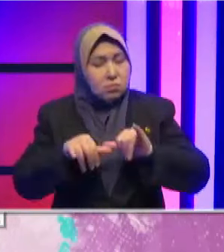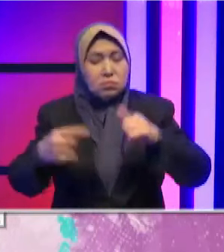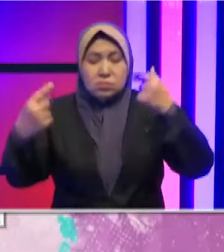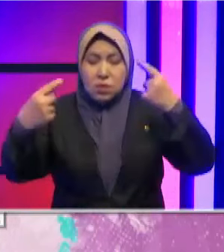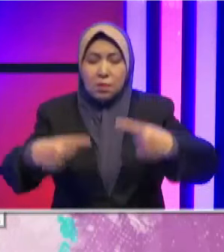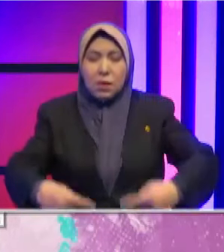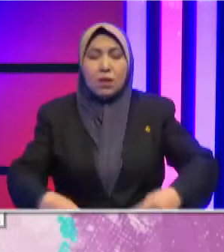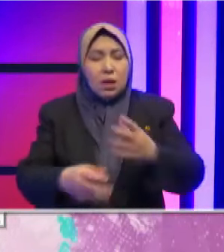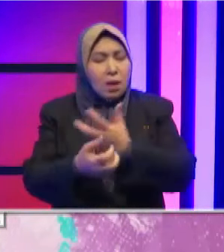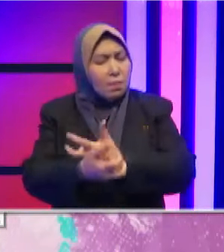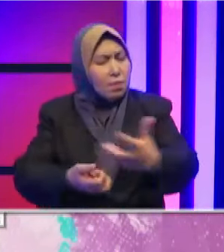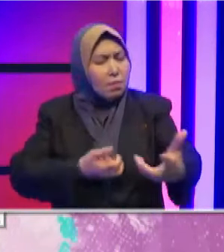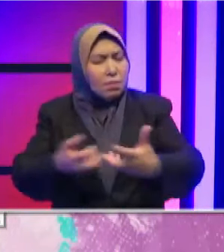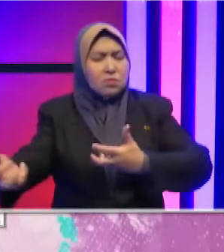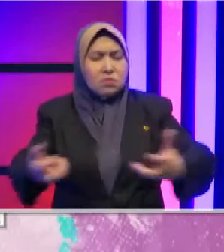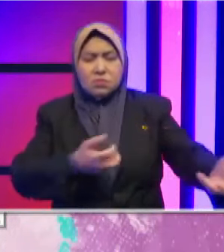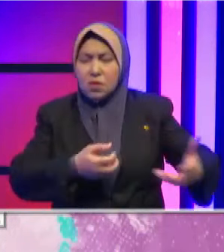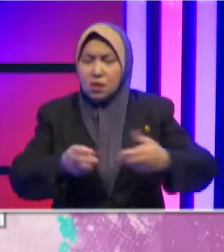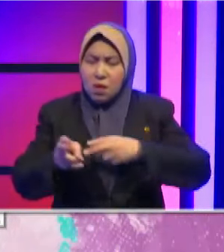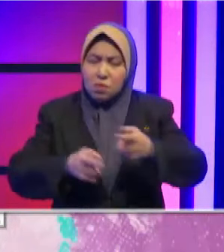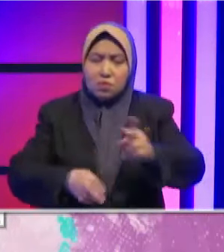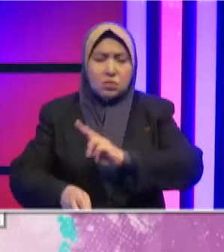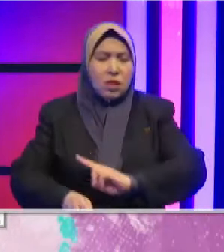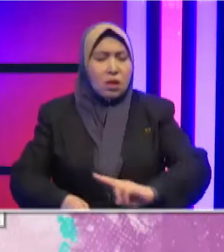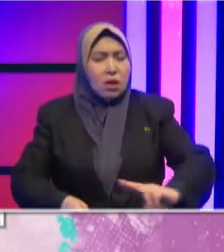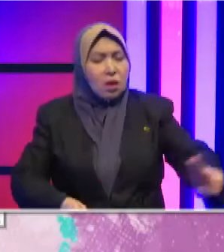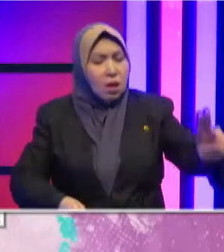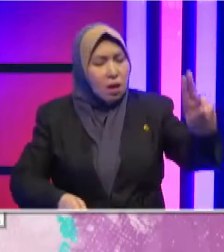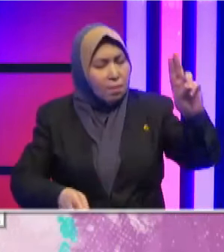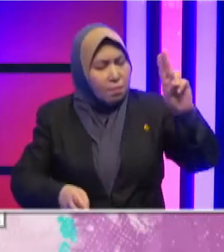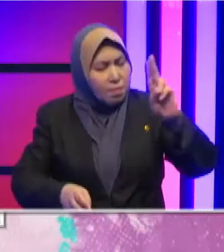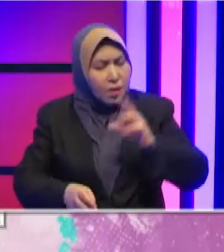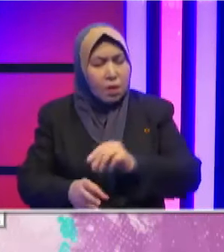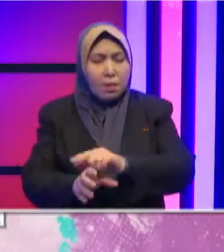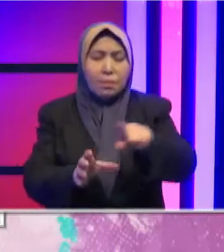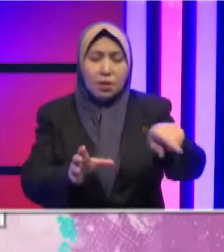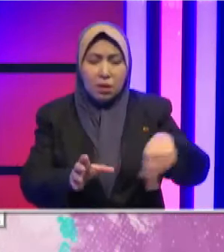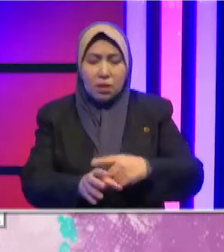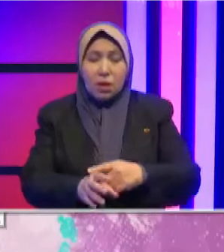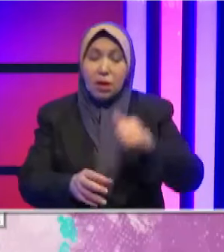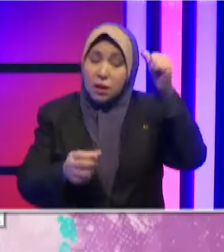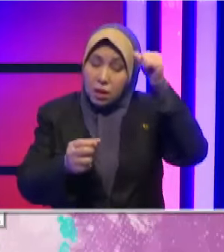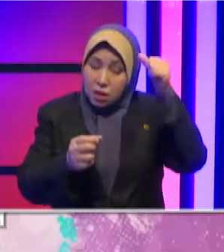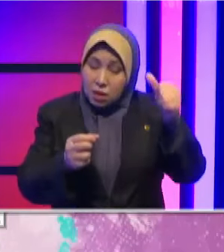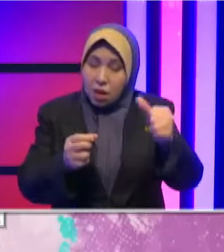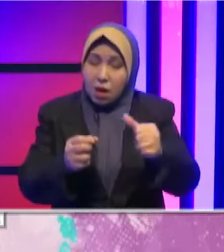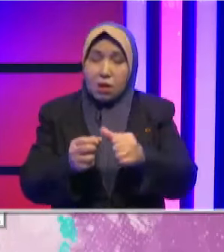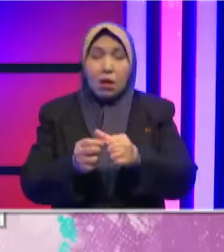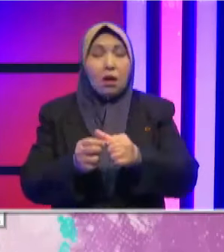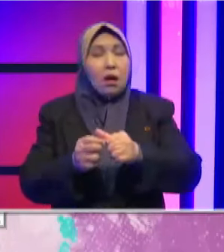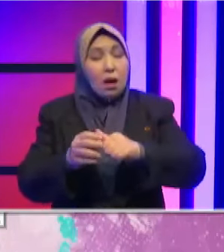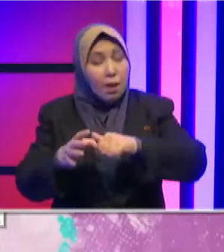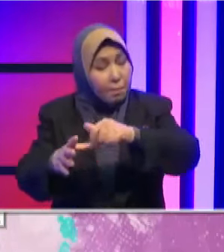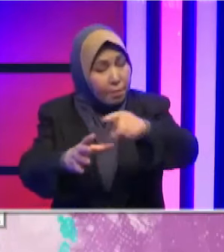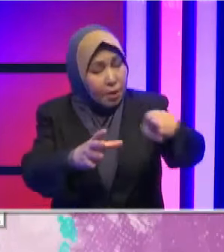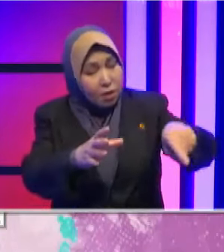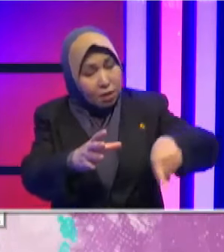kholwat amrah munmun by namun Kulon